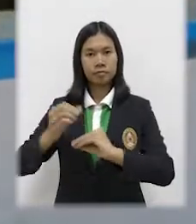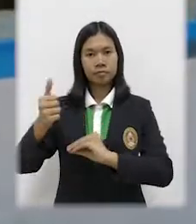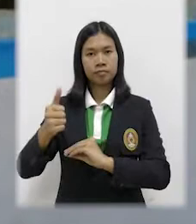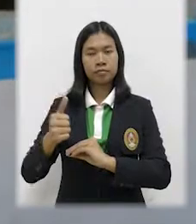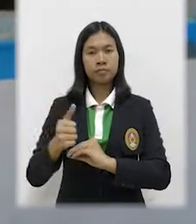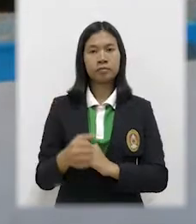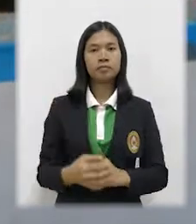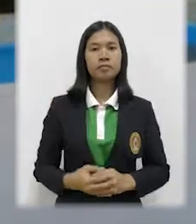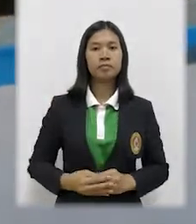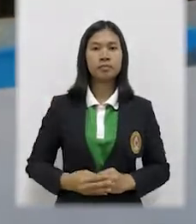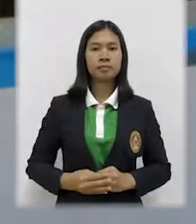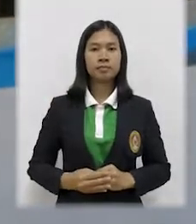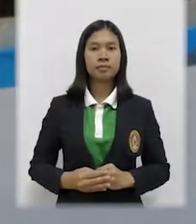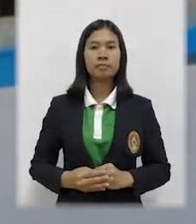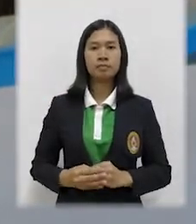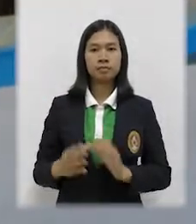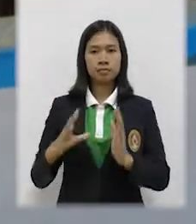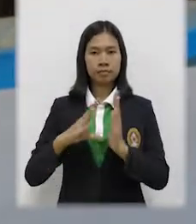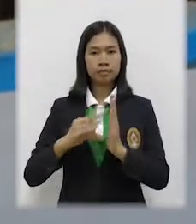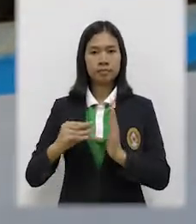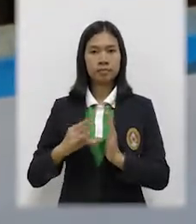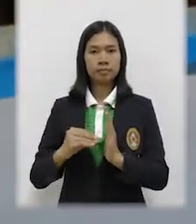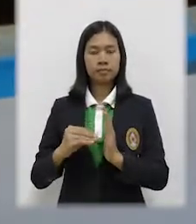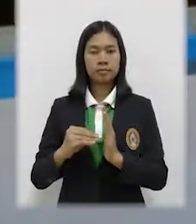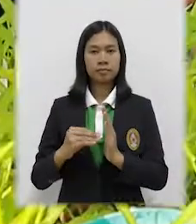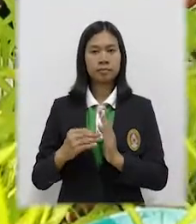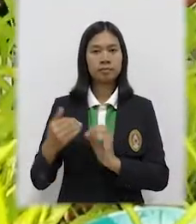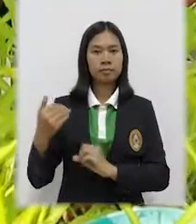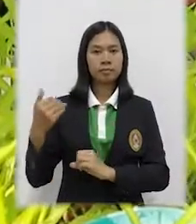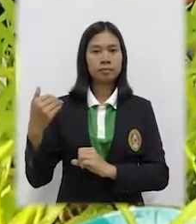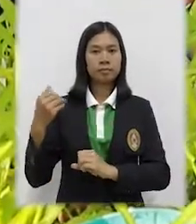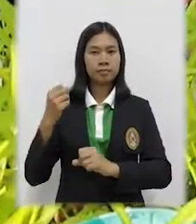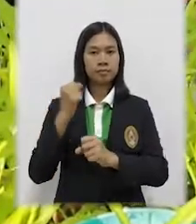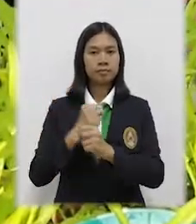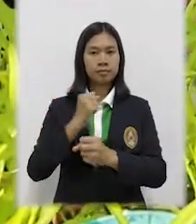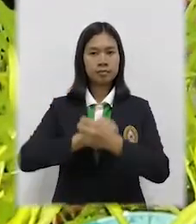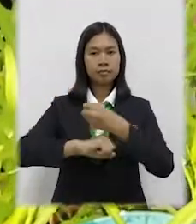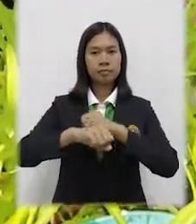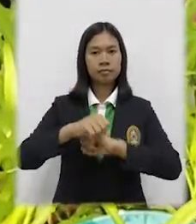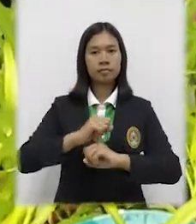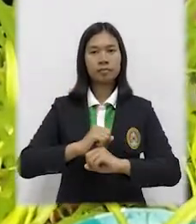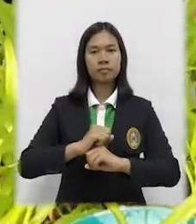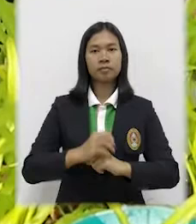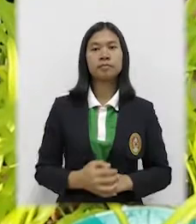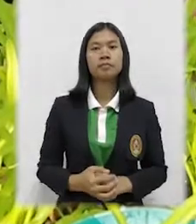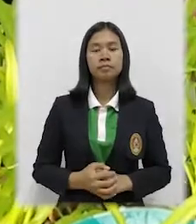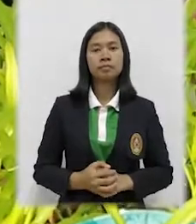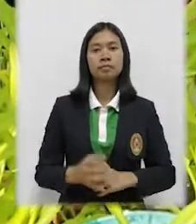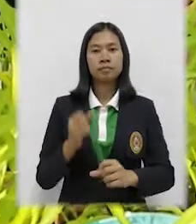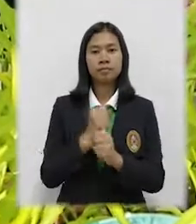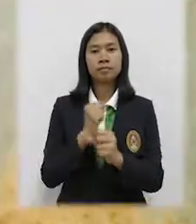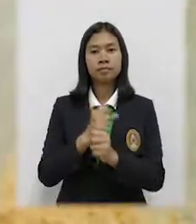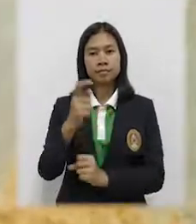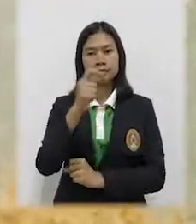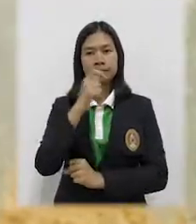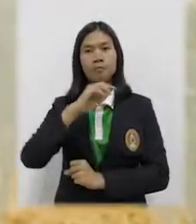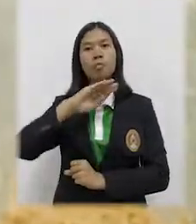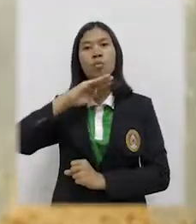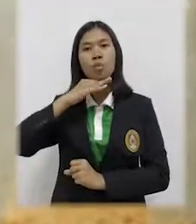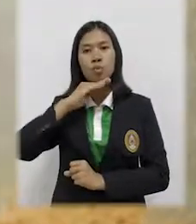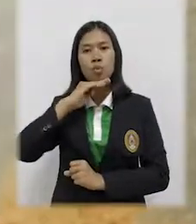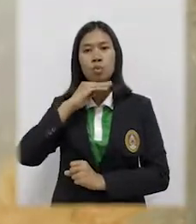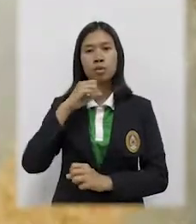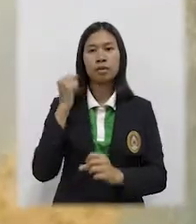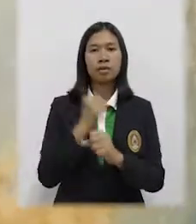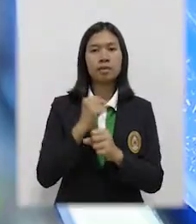ศุสัตว์ได้อย่างมีประสิทธิภาพซึ่งการอบรมมีทั้งภาคทฤษฎีและภาคปฏิบัติได้แก่การผลิตอา